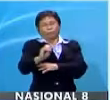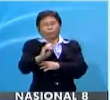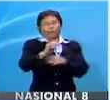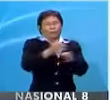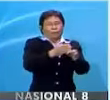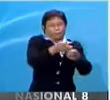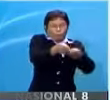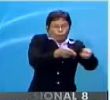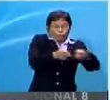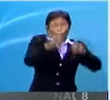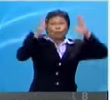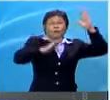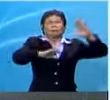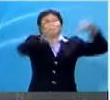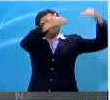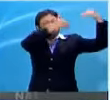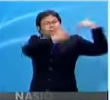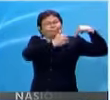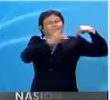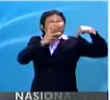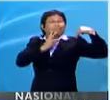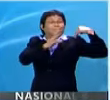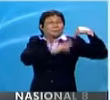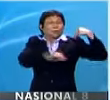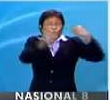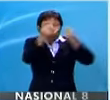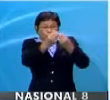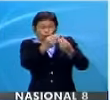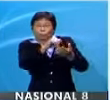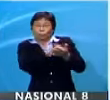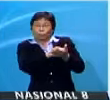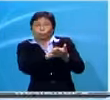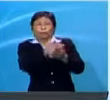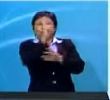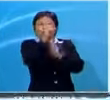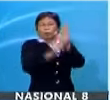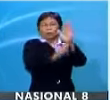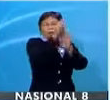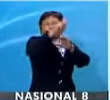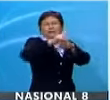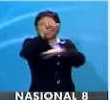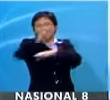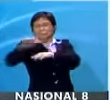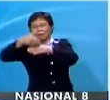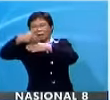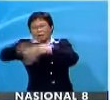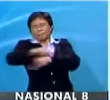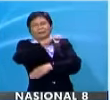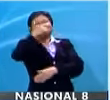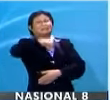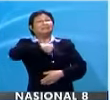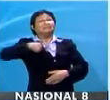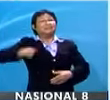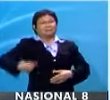pengurusan di Malaysia disandang oleh wanita dan kadar ini adalah yang kedua tertinggi di Asia selepas